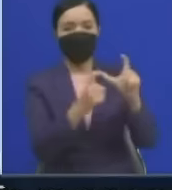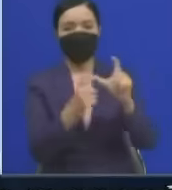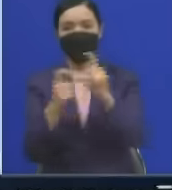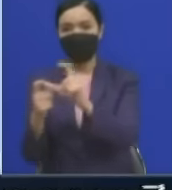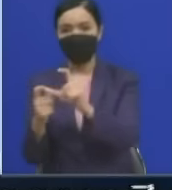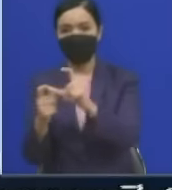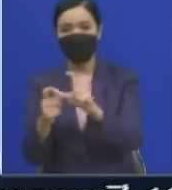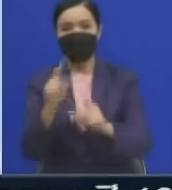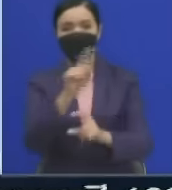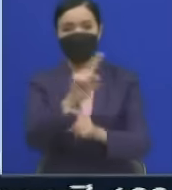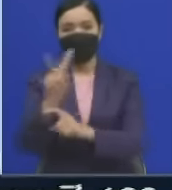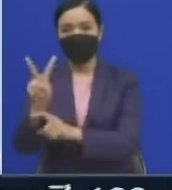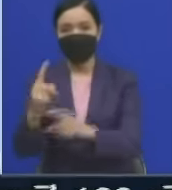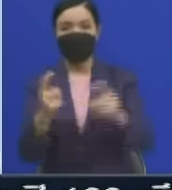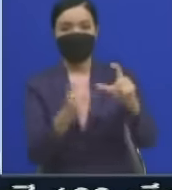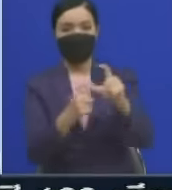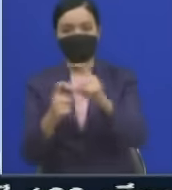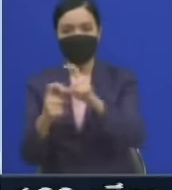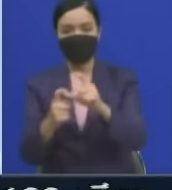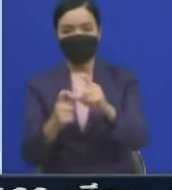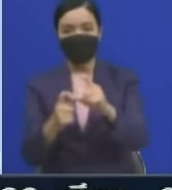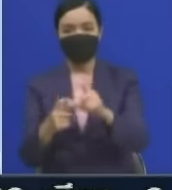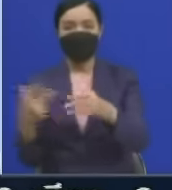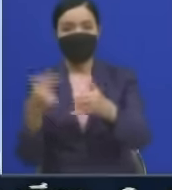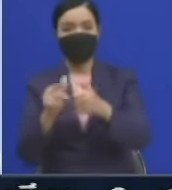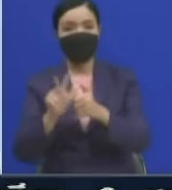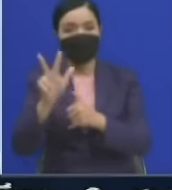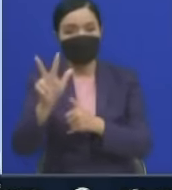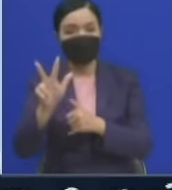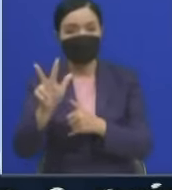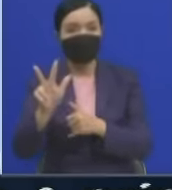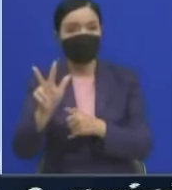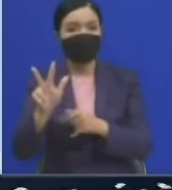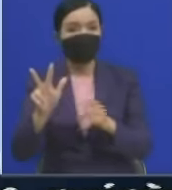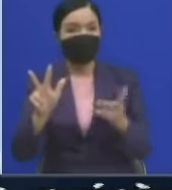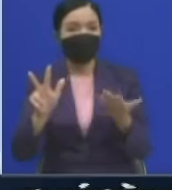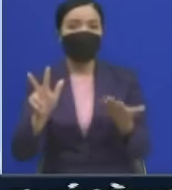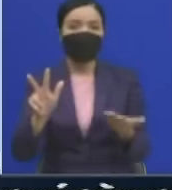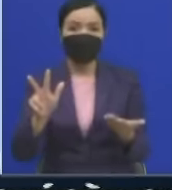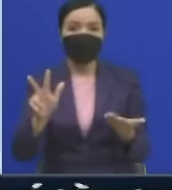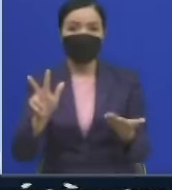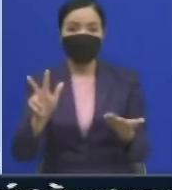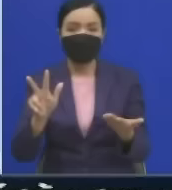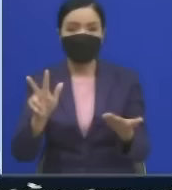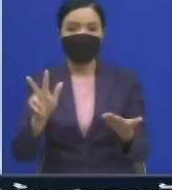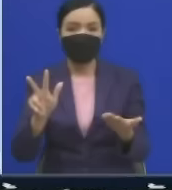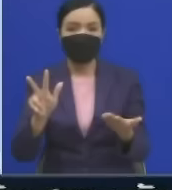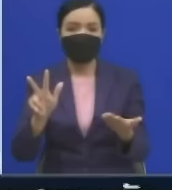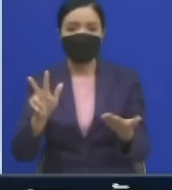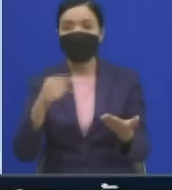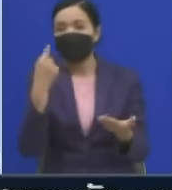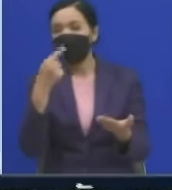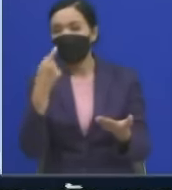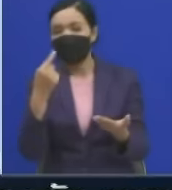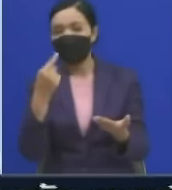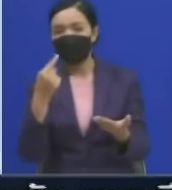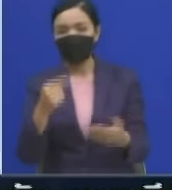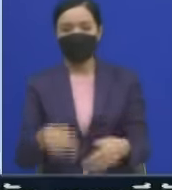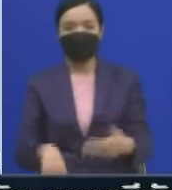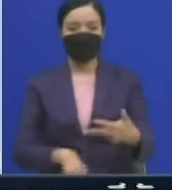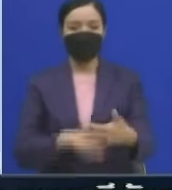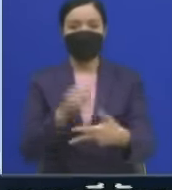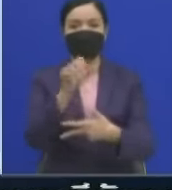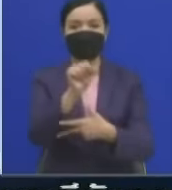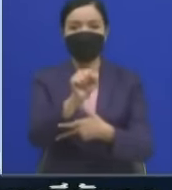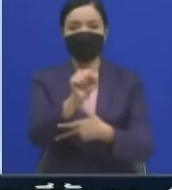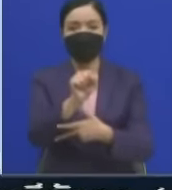ไฟเซอร์เข็ม2ส่วนเข็มกระตุ้นบูสเตอร์โดสหรือก็เข็ม3เนี่ยนะใครที่ได้รับซิโนแวคเ